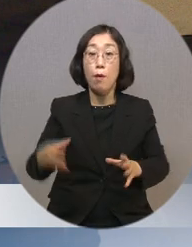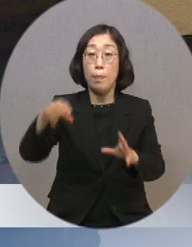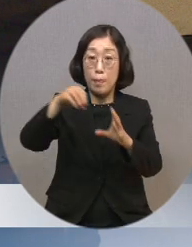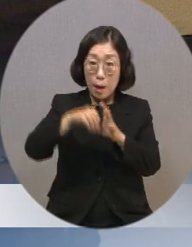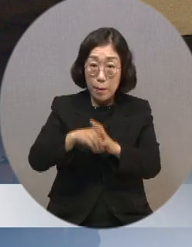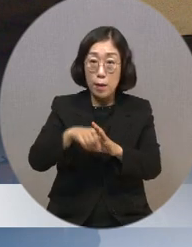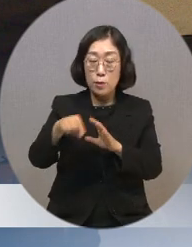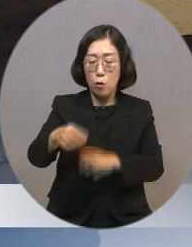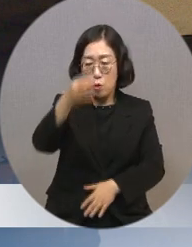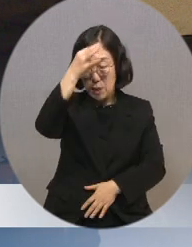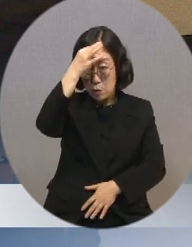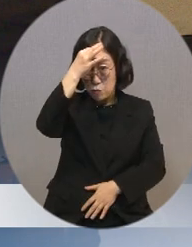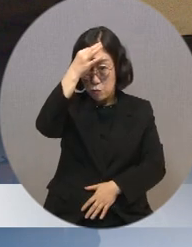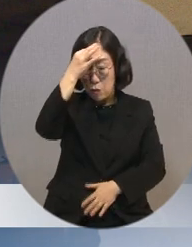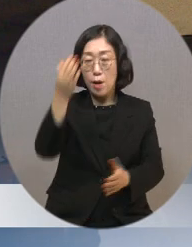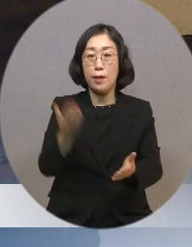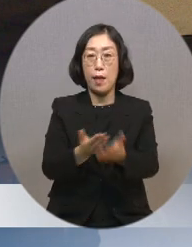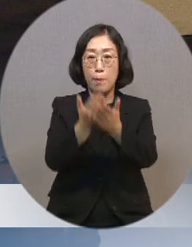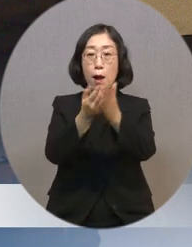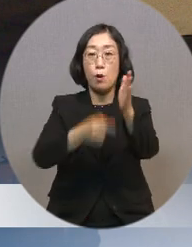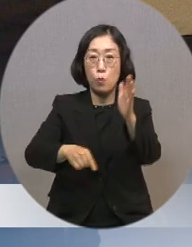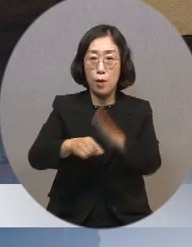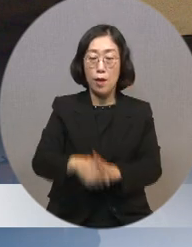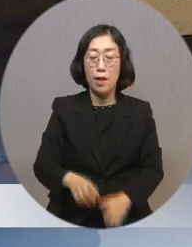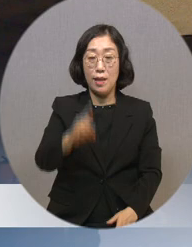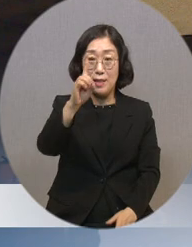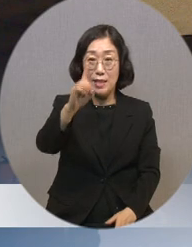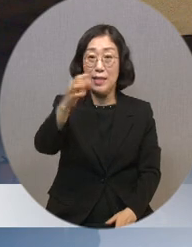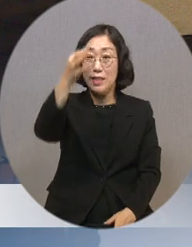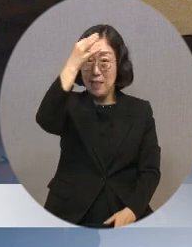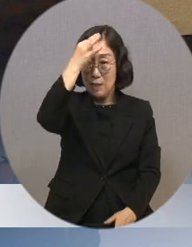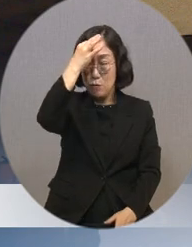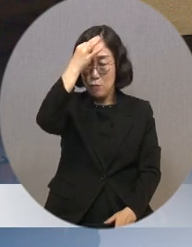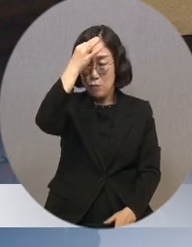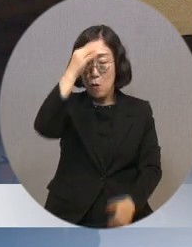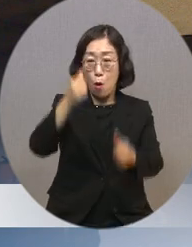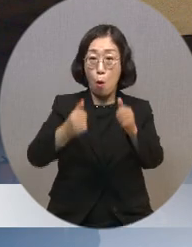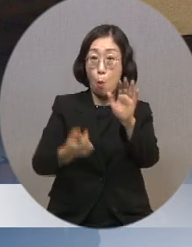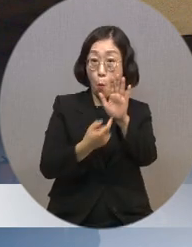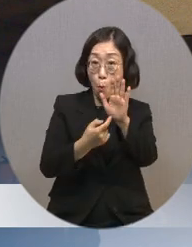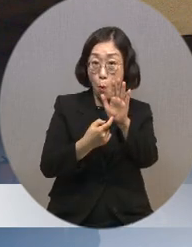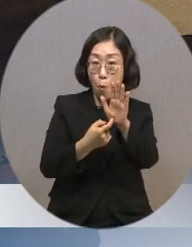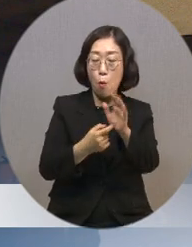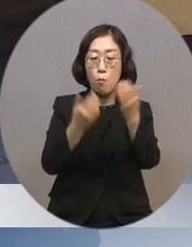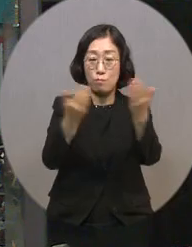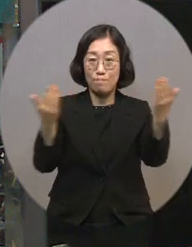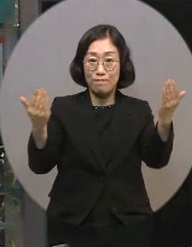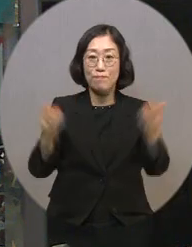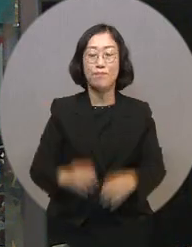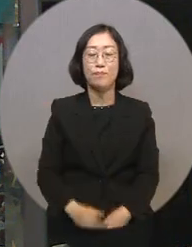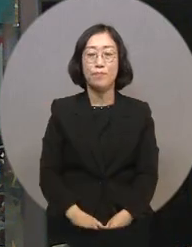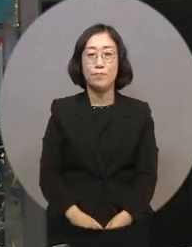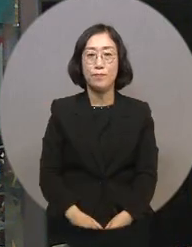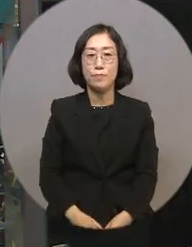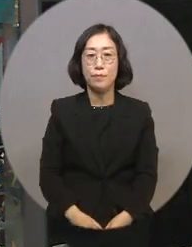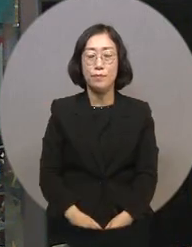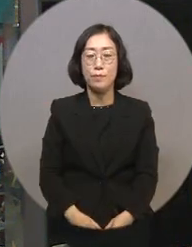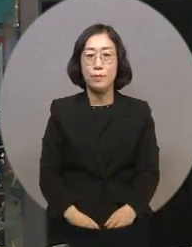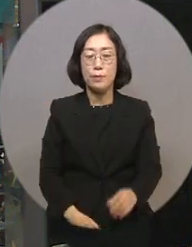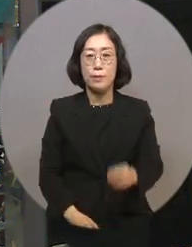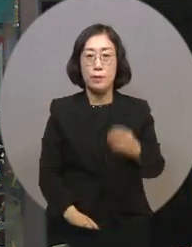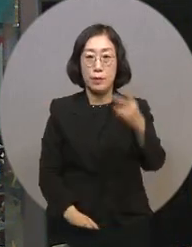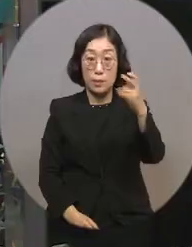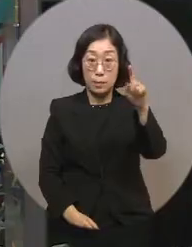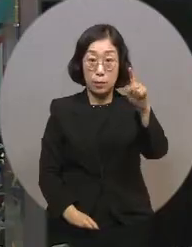친화적인 기술 개발이 이루어질 수 있도록 디테크 공모전이 열렸는데요. 함께 보시죠. 지난 20일